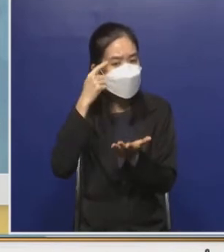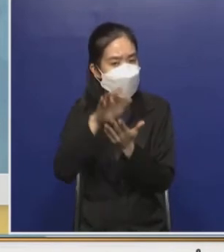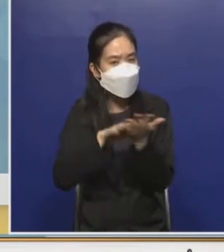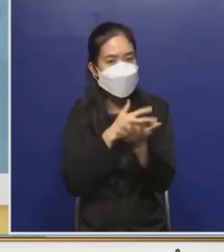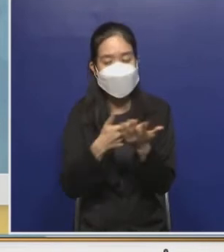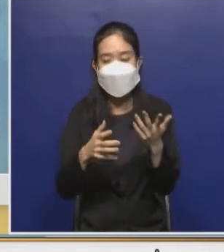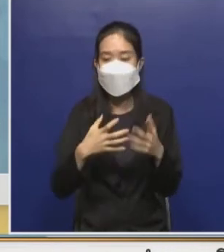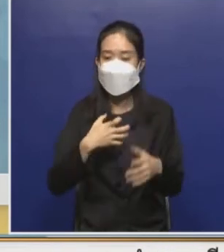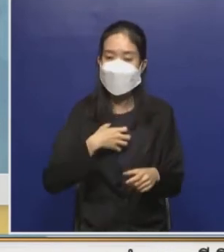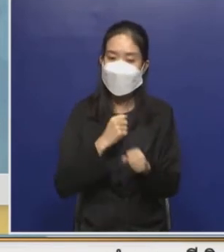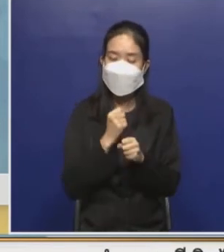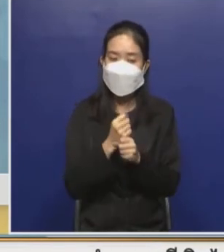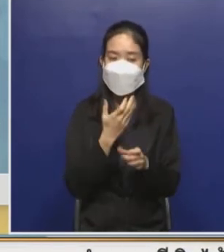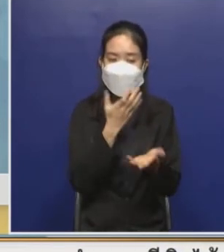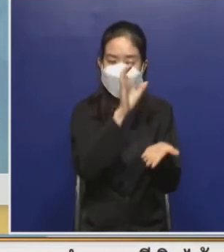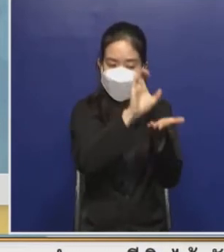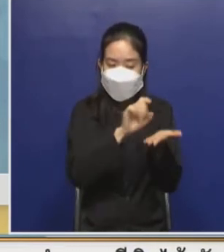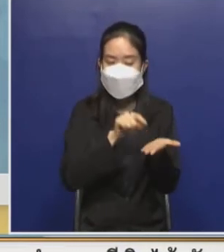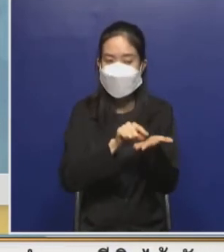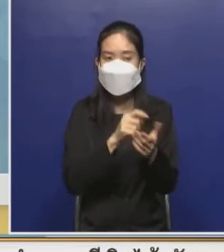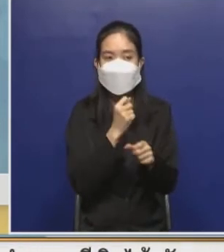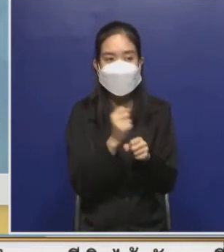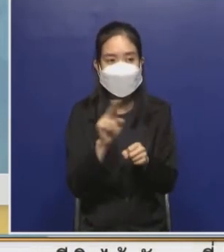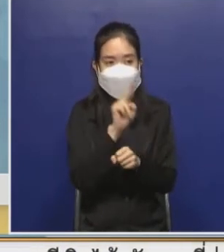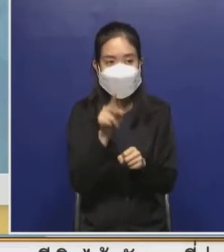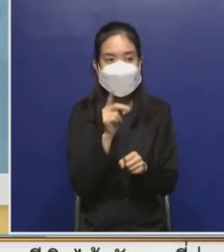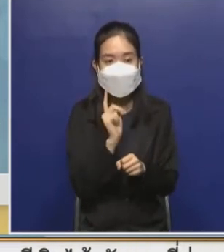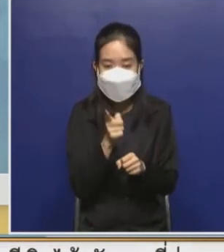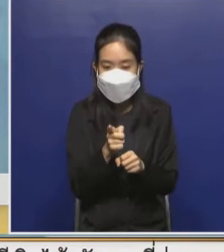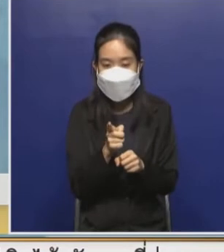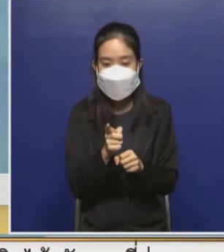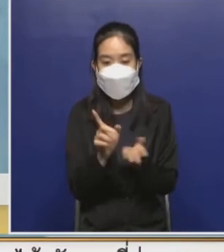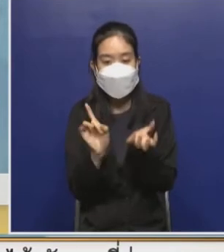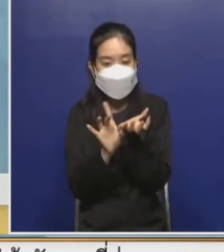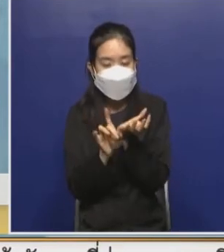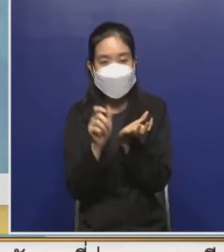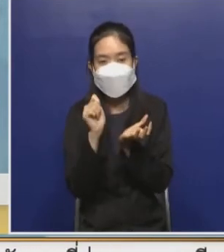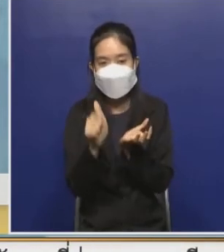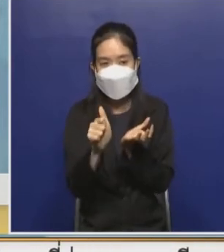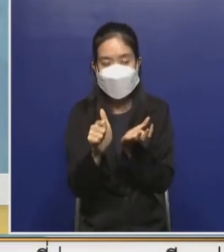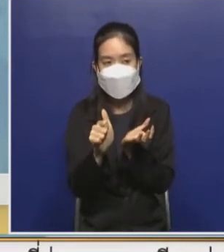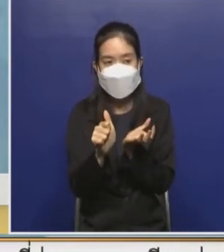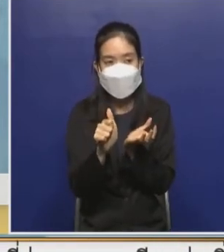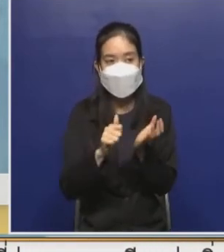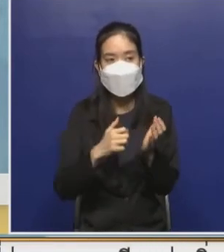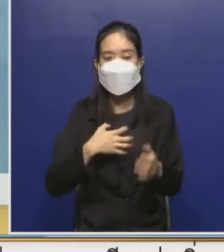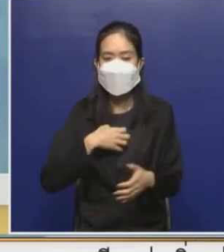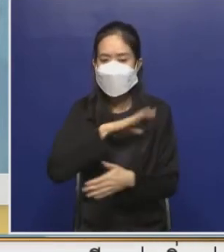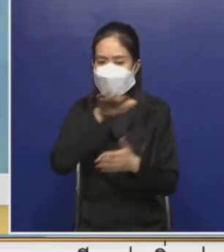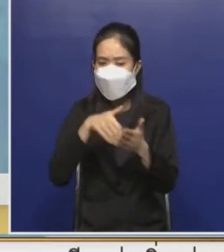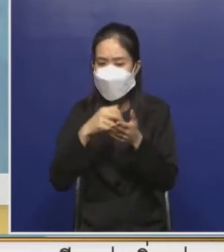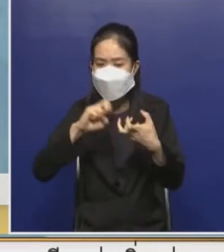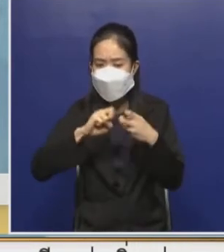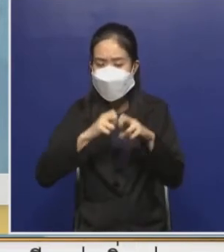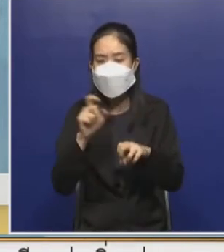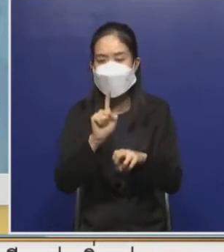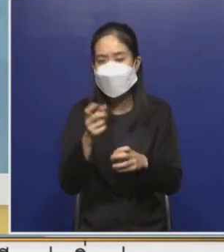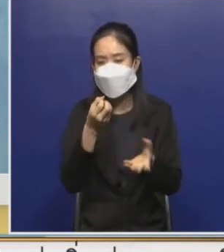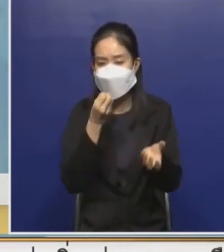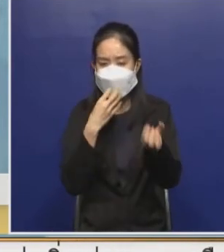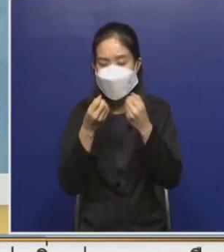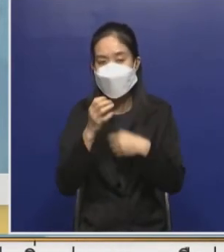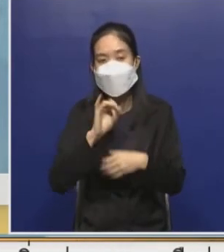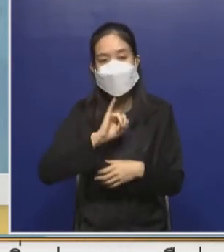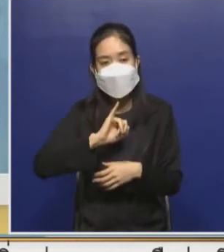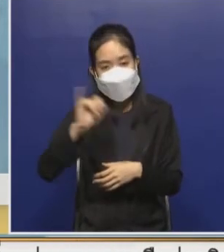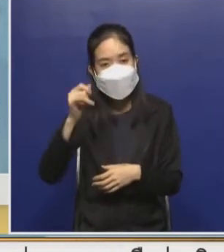ากคามเป็จิงที่เกิดขึ้นในระดัปฏิบติการในพ้นที่จิงเพื่อให้เข้าใจปัญหาให้เข้าใจสาหิ hurdlesของปัหา